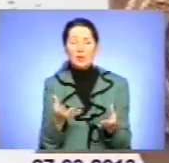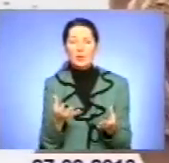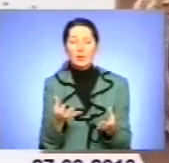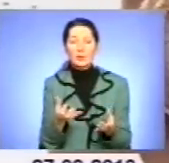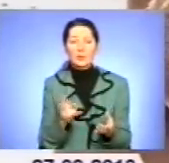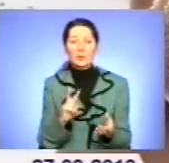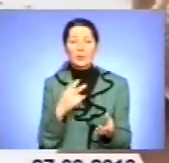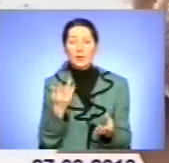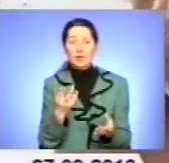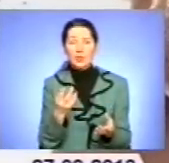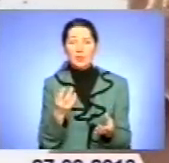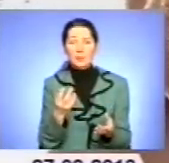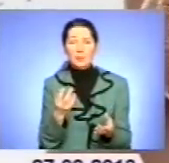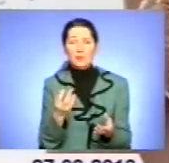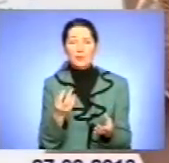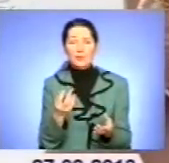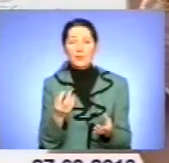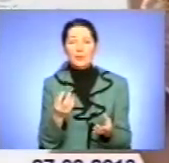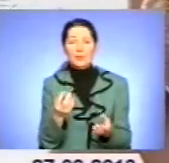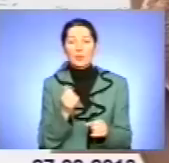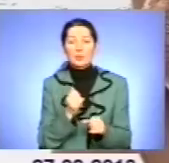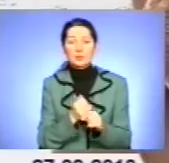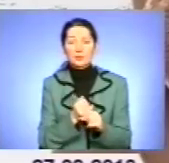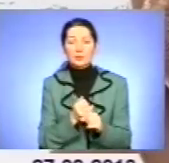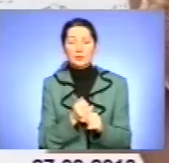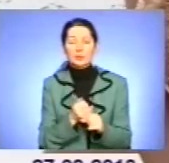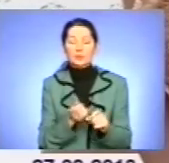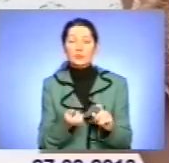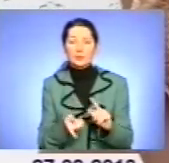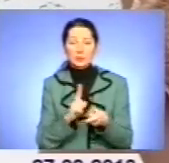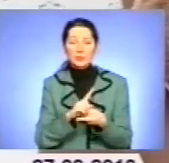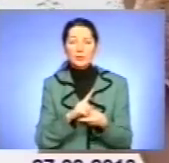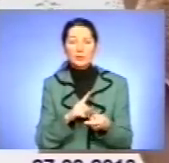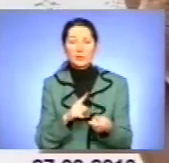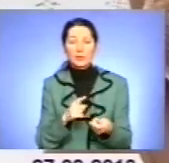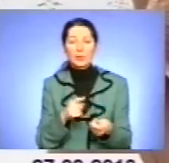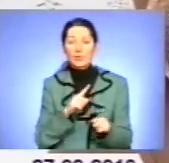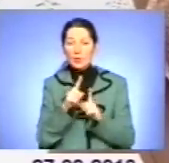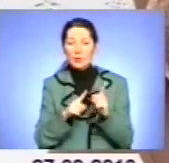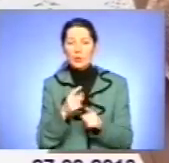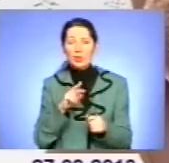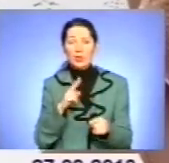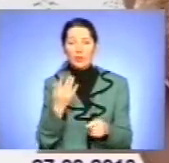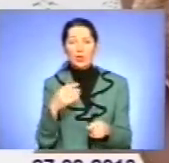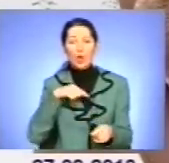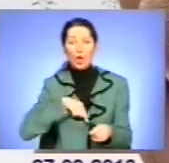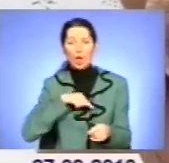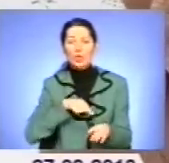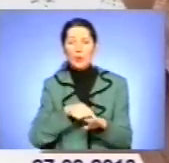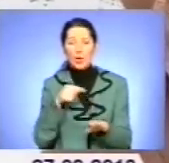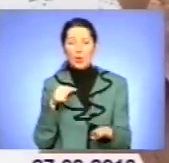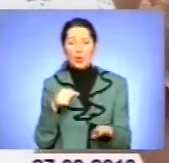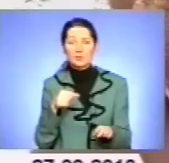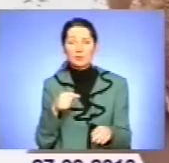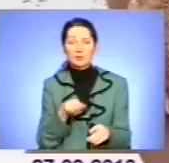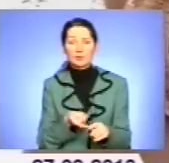як ви от налаштовуєтесь на от такий, що ж будуть зміни, як ваш організм? Ну, ви от